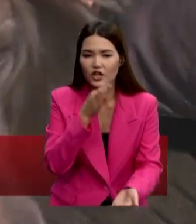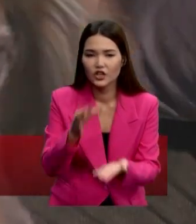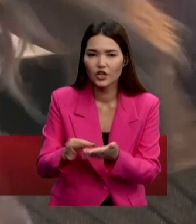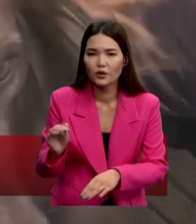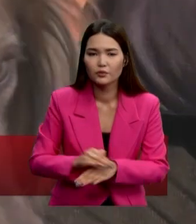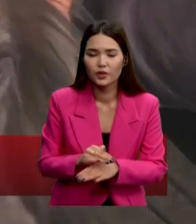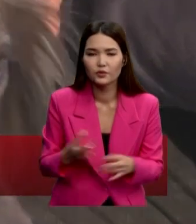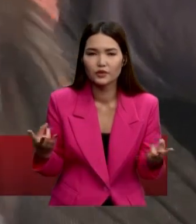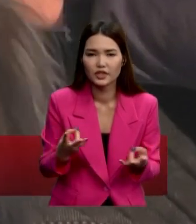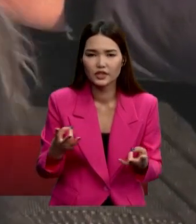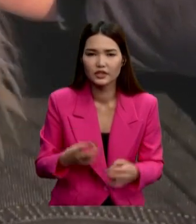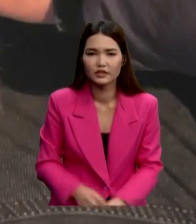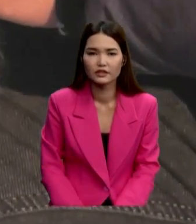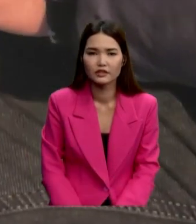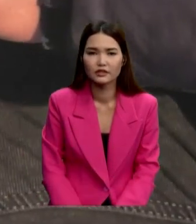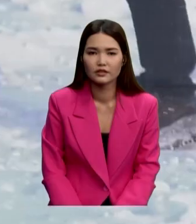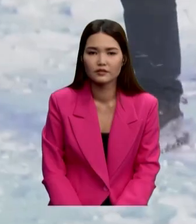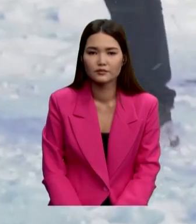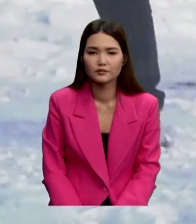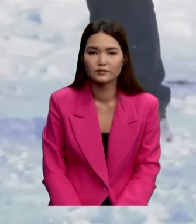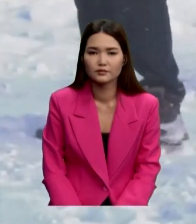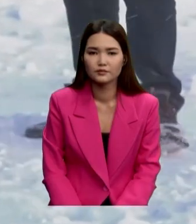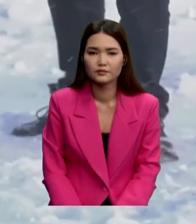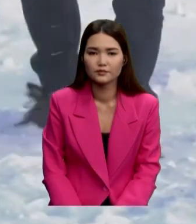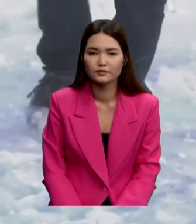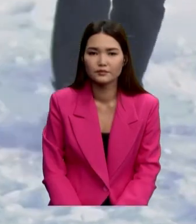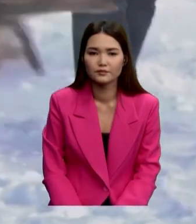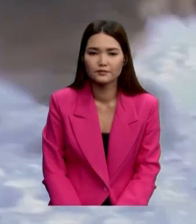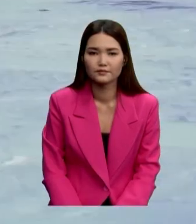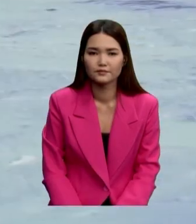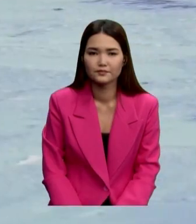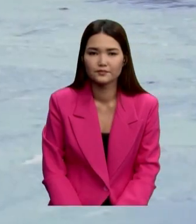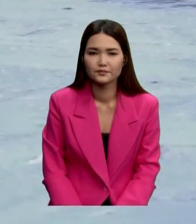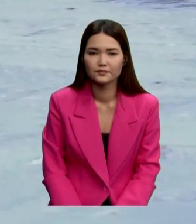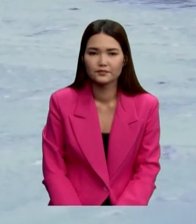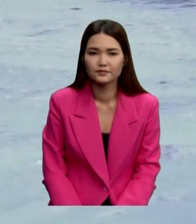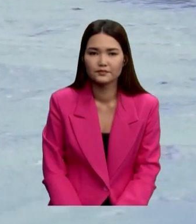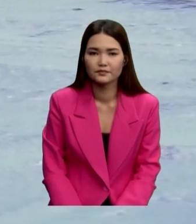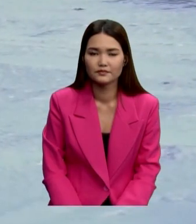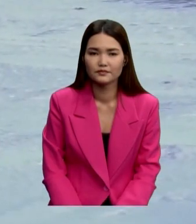тартылуы тиіс сияқты. Есенбек Санатұлы, Қайрат Алпысбаев, Атамекен Бизнес, Павлодардан.